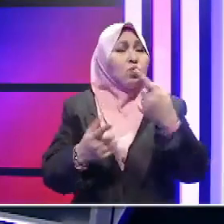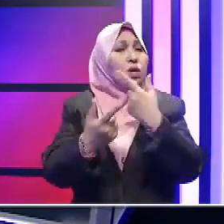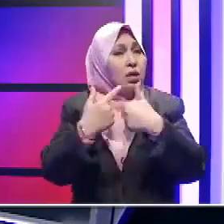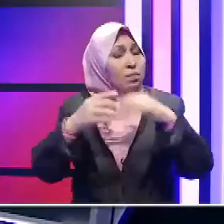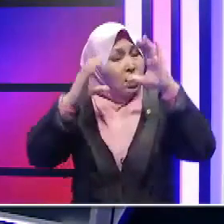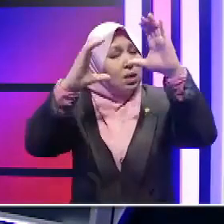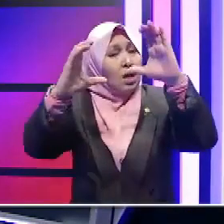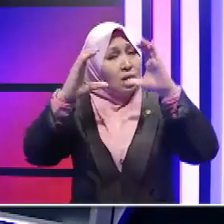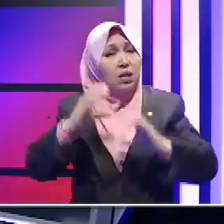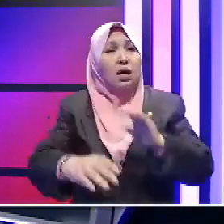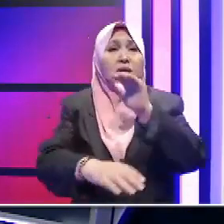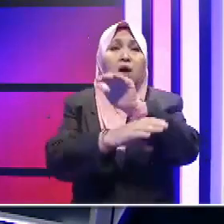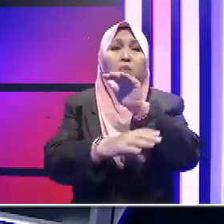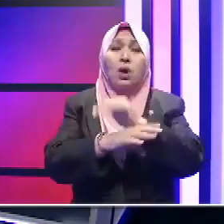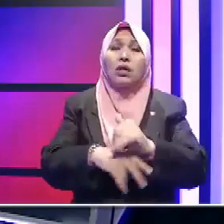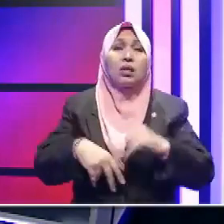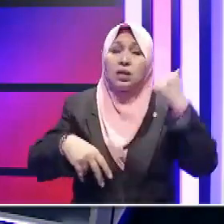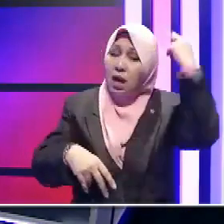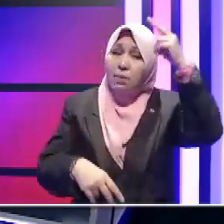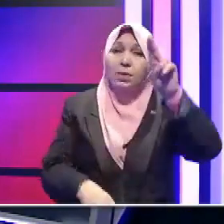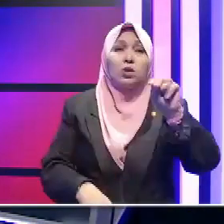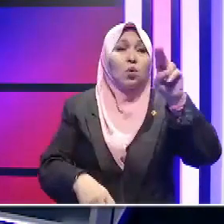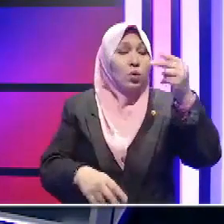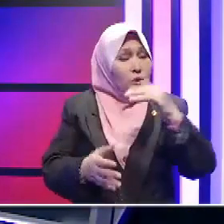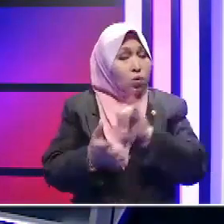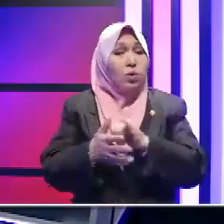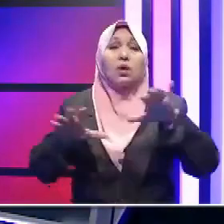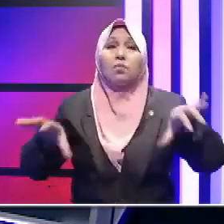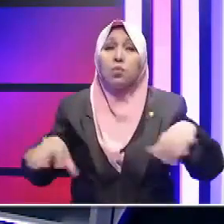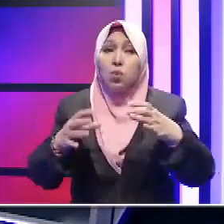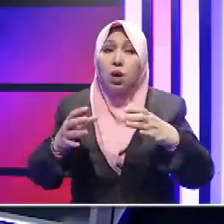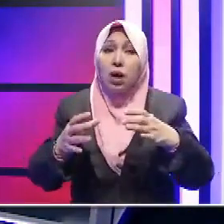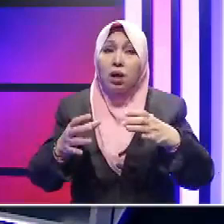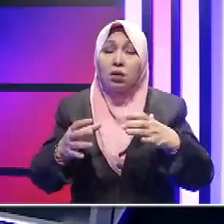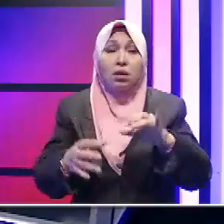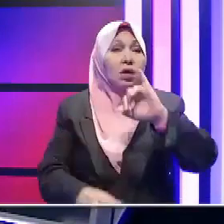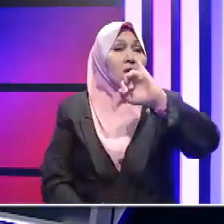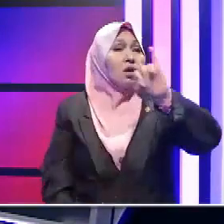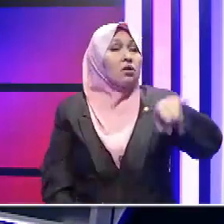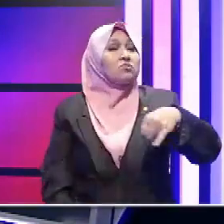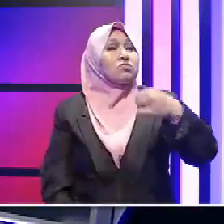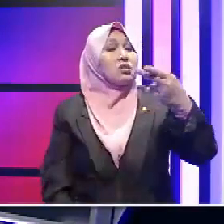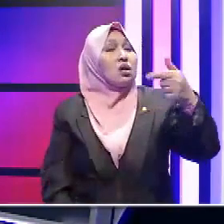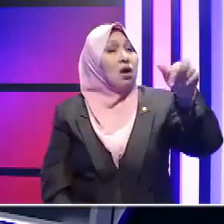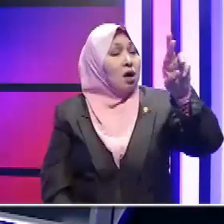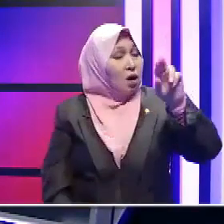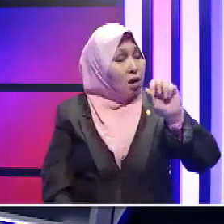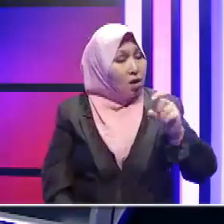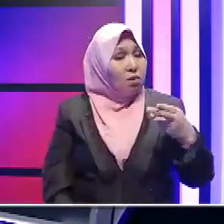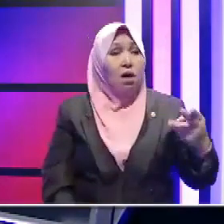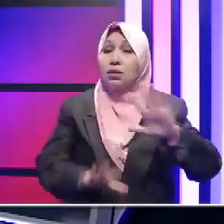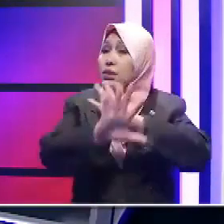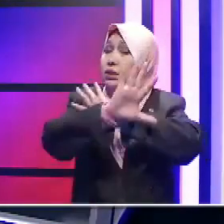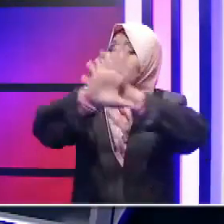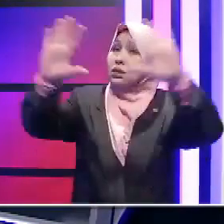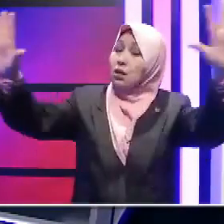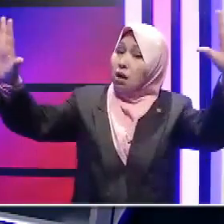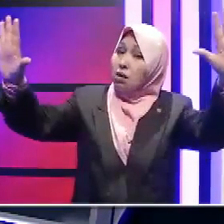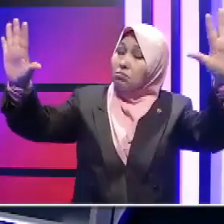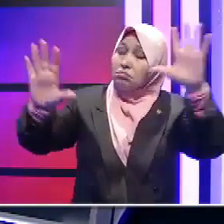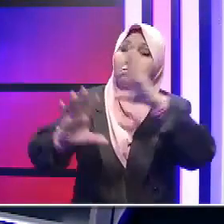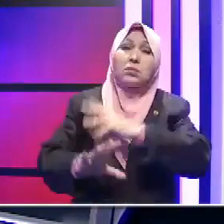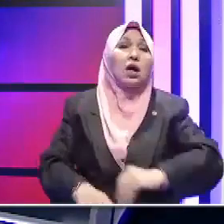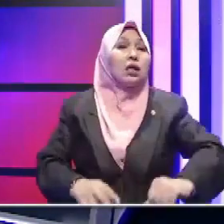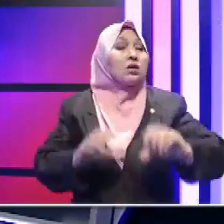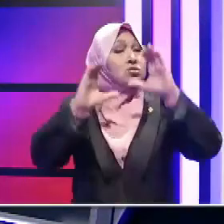kaidah dakwah Nabi Nuh itu sendiri yang mana Ia melakukan secara jiharo secara keras ataupun terang-terangan dan juga secara